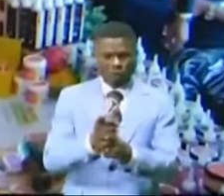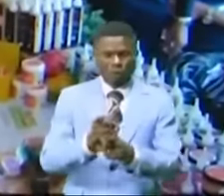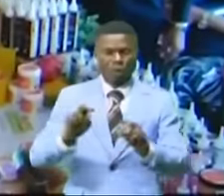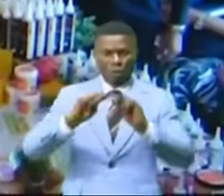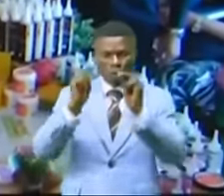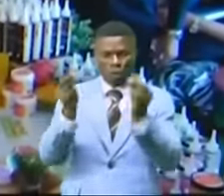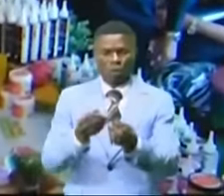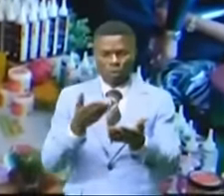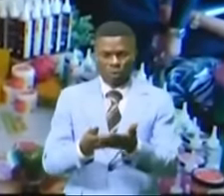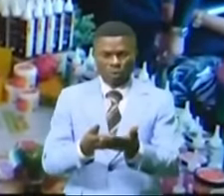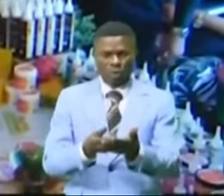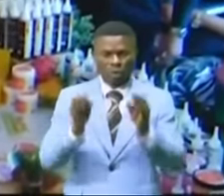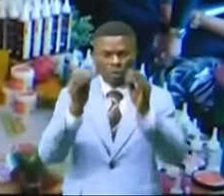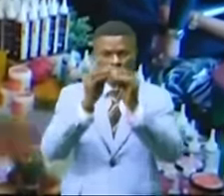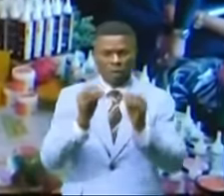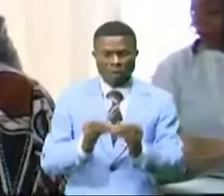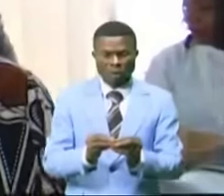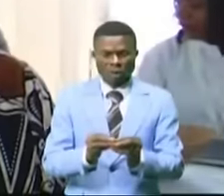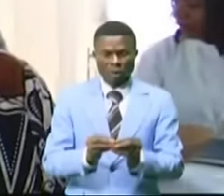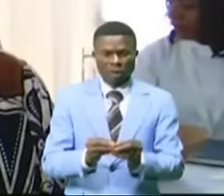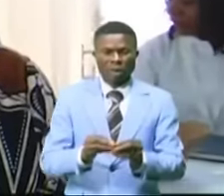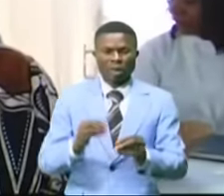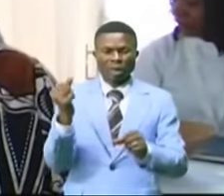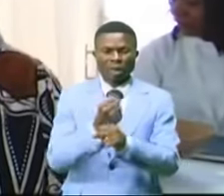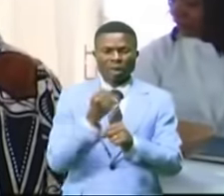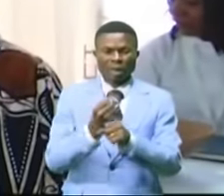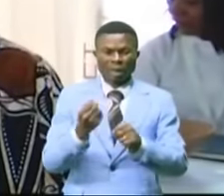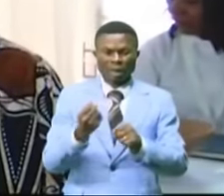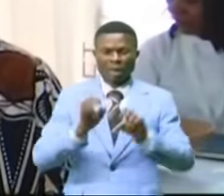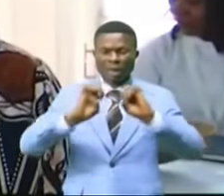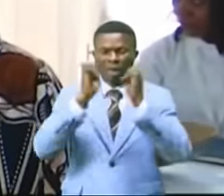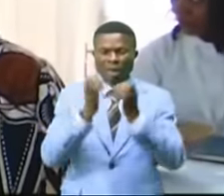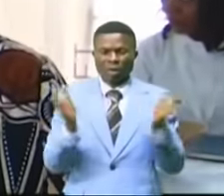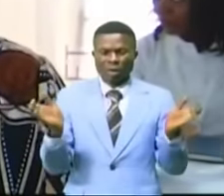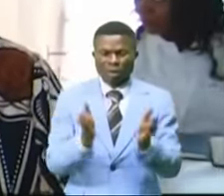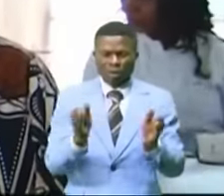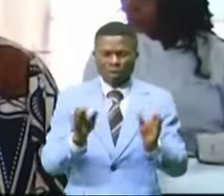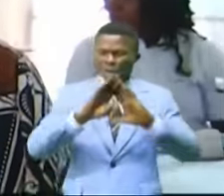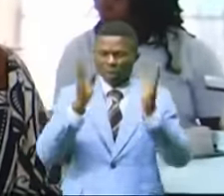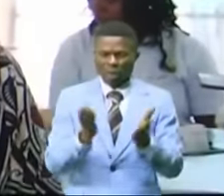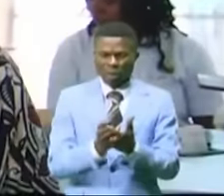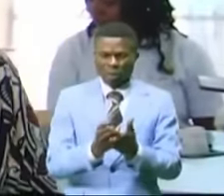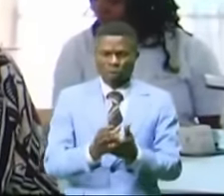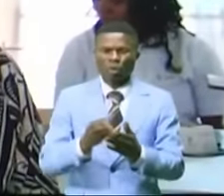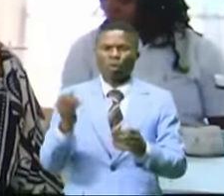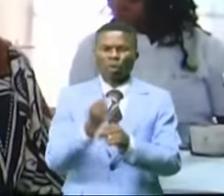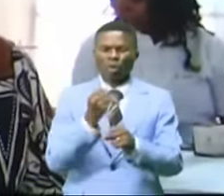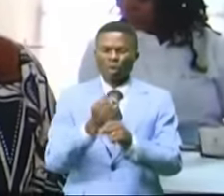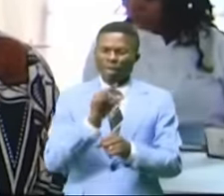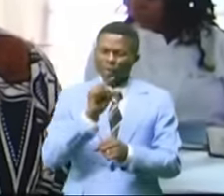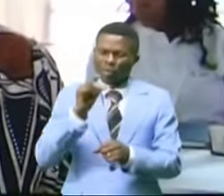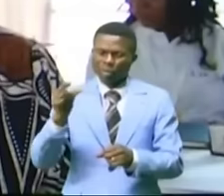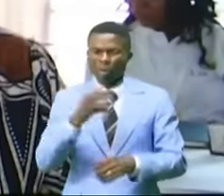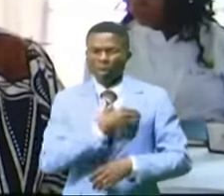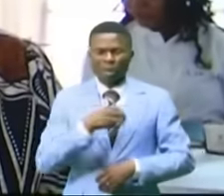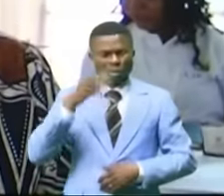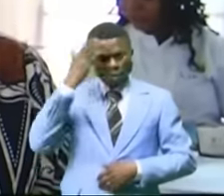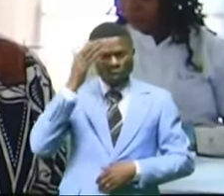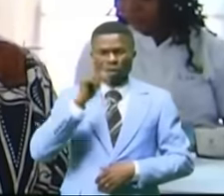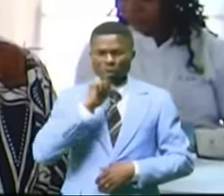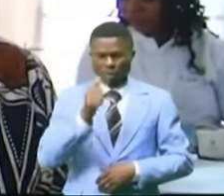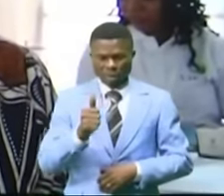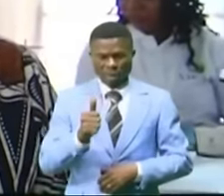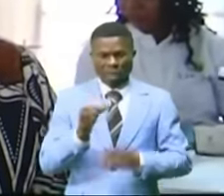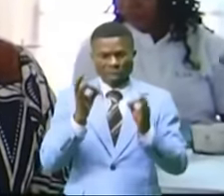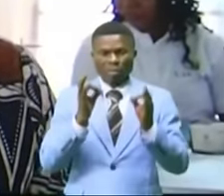cadres. On a tellement de talents en RDC, les petites entreprises et les toutes petites entreprises ne sont très souvent pas connues. Et ils